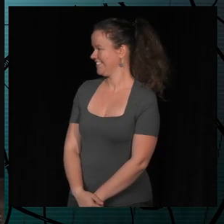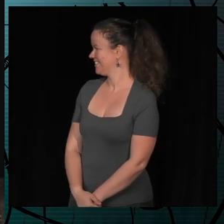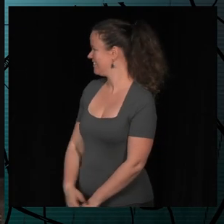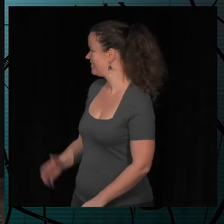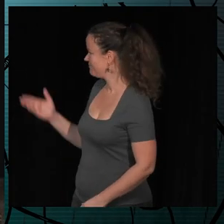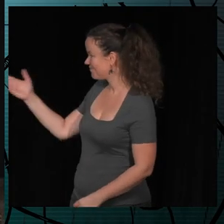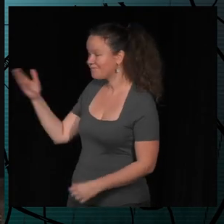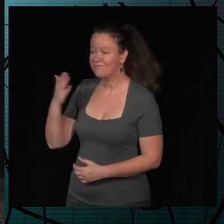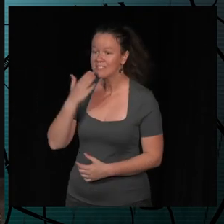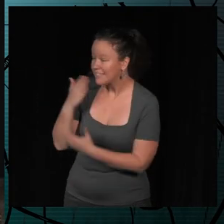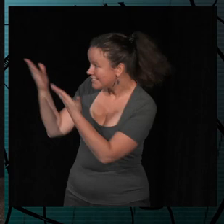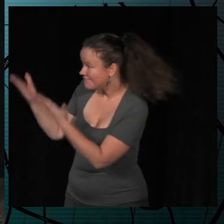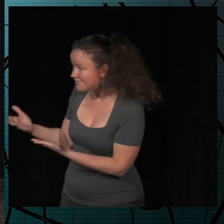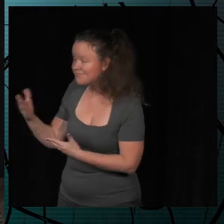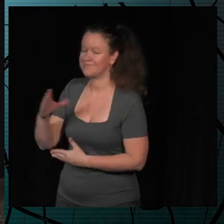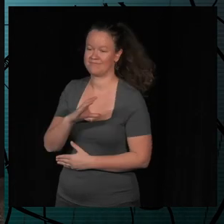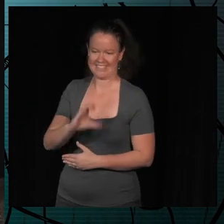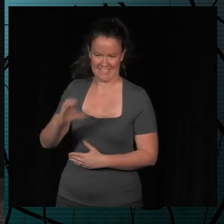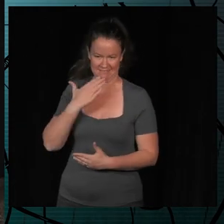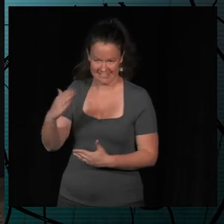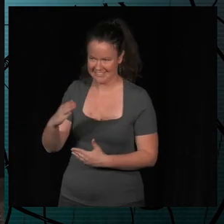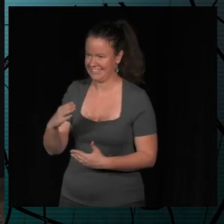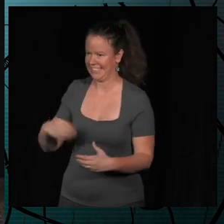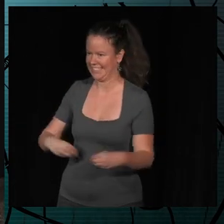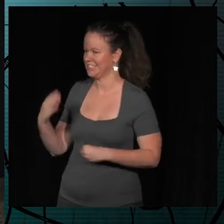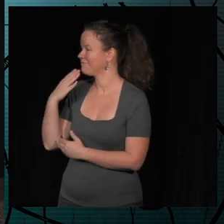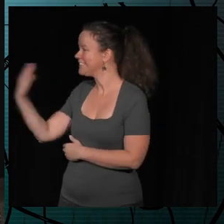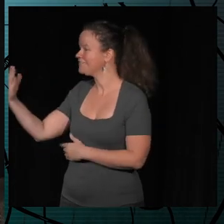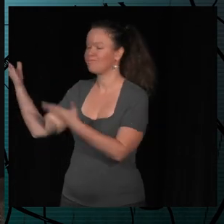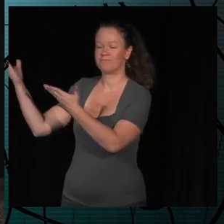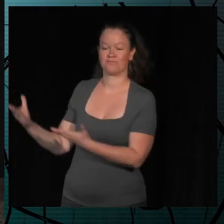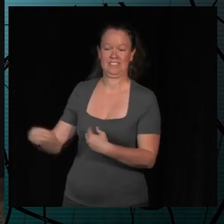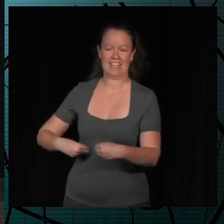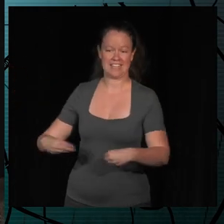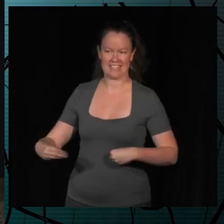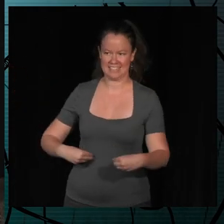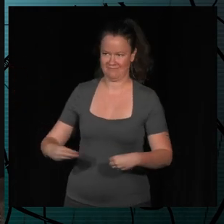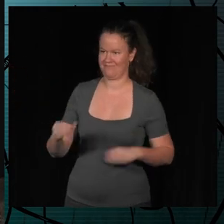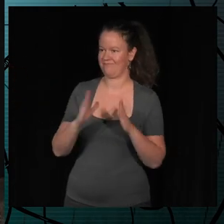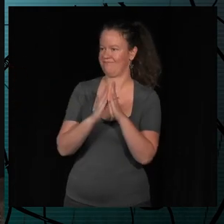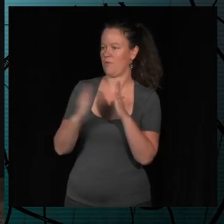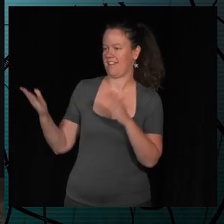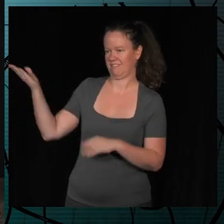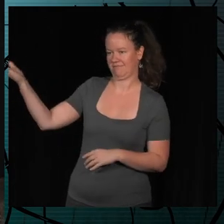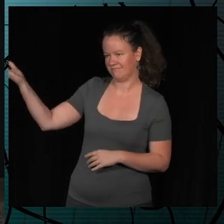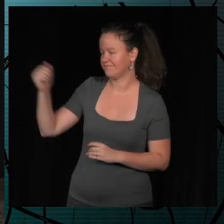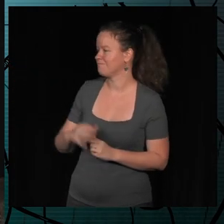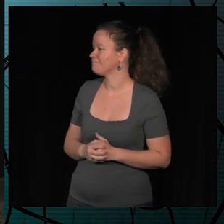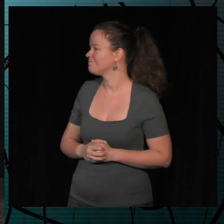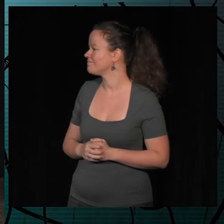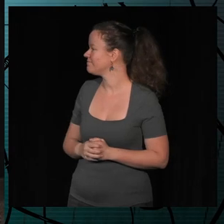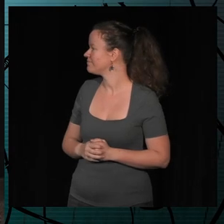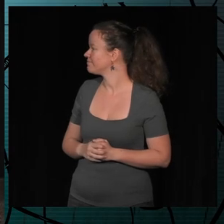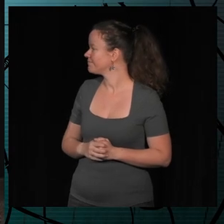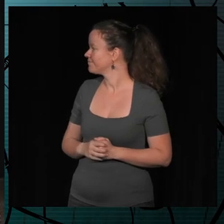merci beaucoup Christine donc euh voilà comme la directrice de la Bibliothèque publique d'information vous la